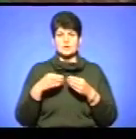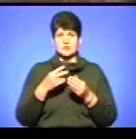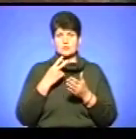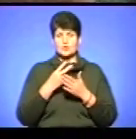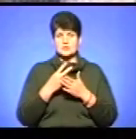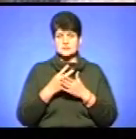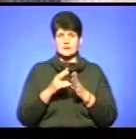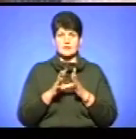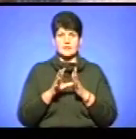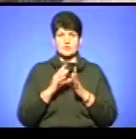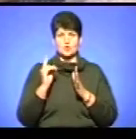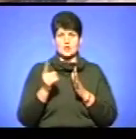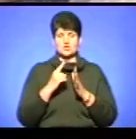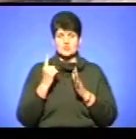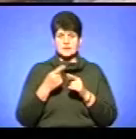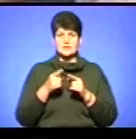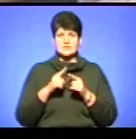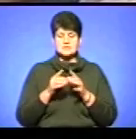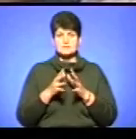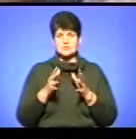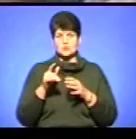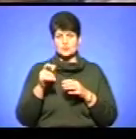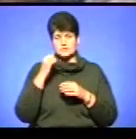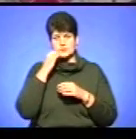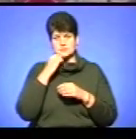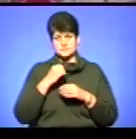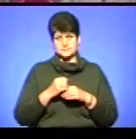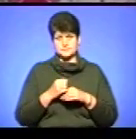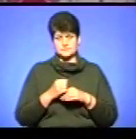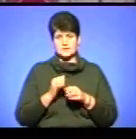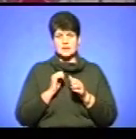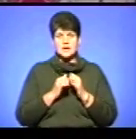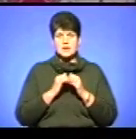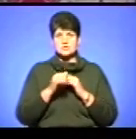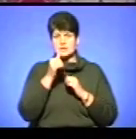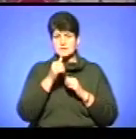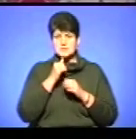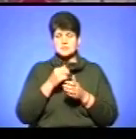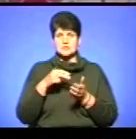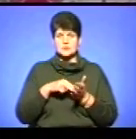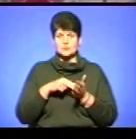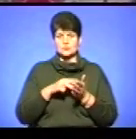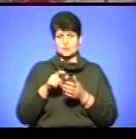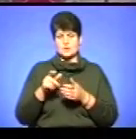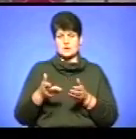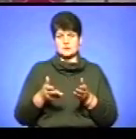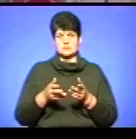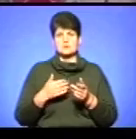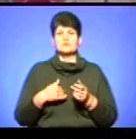показники електролічильників. Це переважно люди літнього віку. Кожний місяць люди так стоять. За